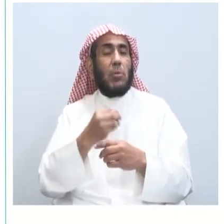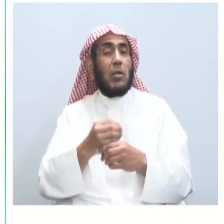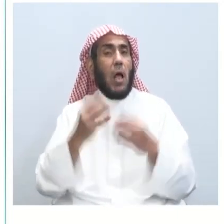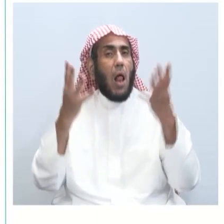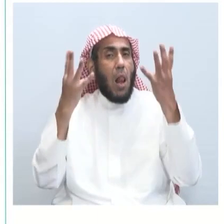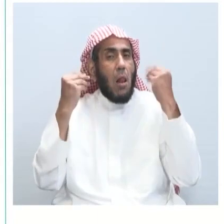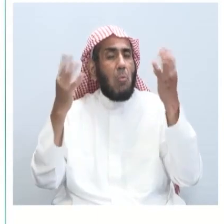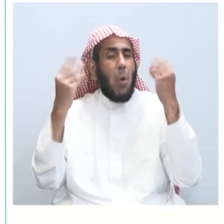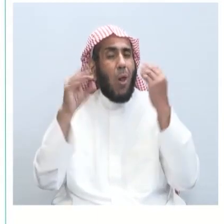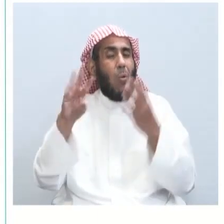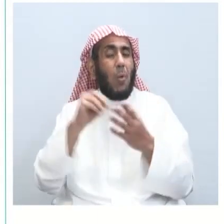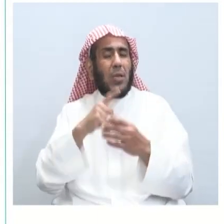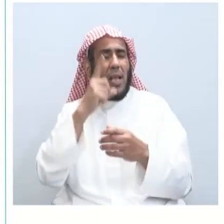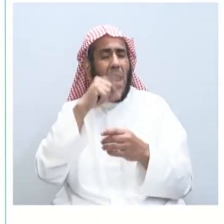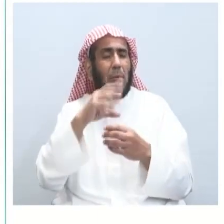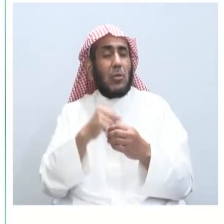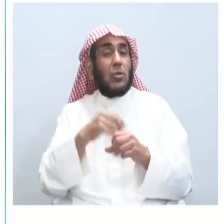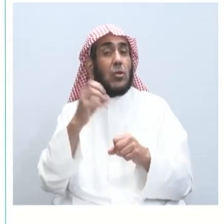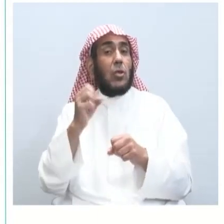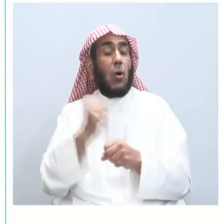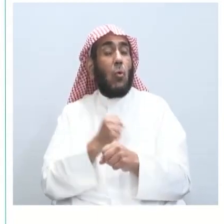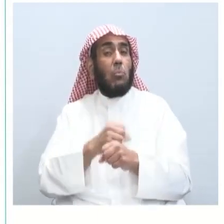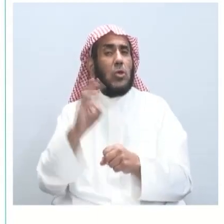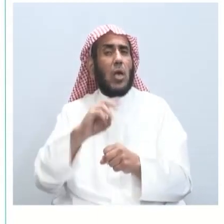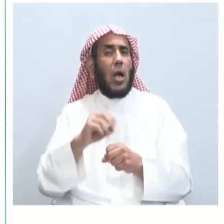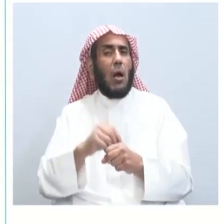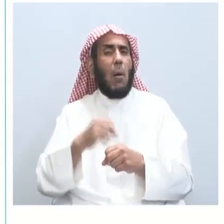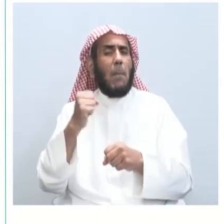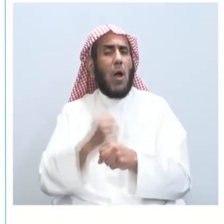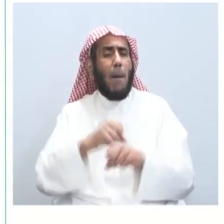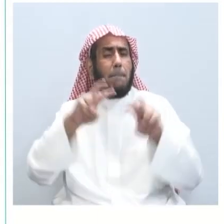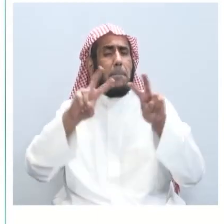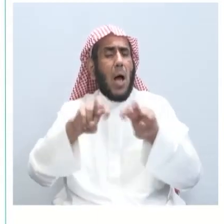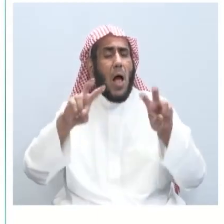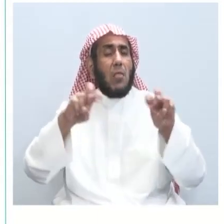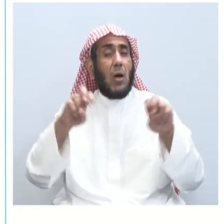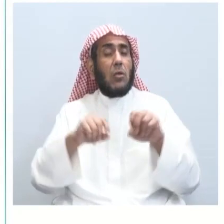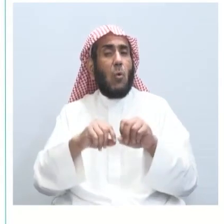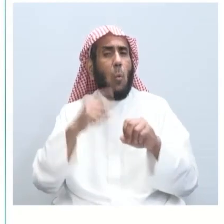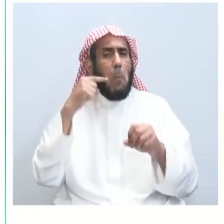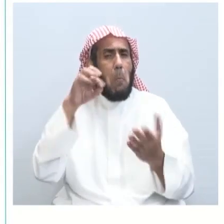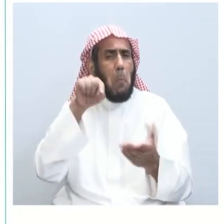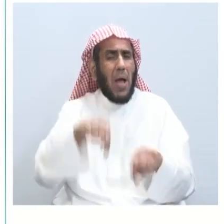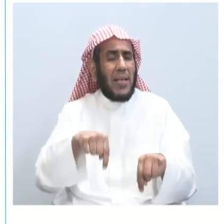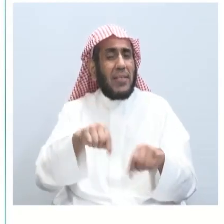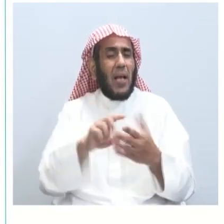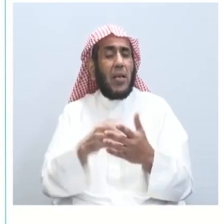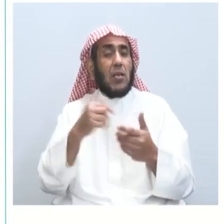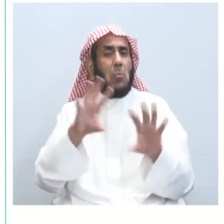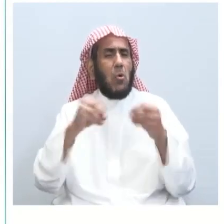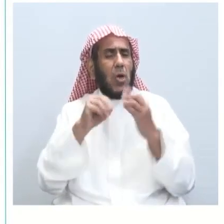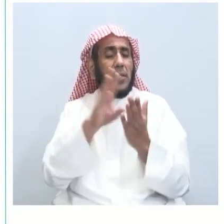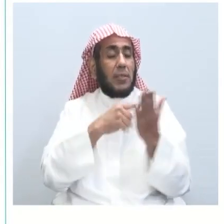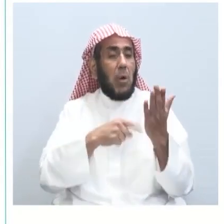المعلومات اذا لابد ان تقوم الشركه باجراء بحث قد يكون ميداني جمع استبانات